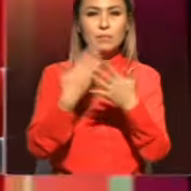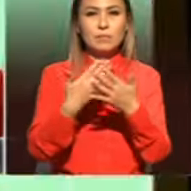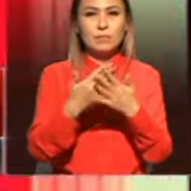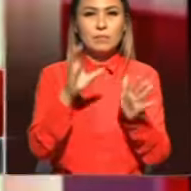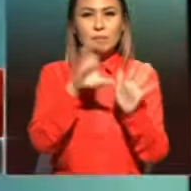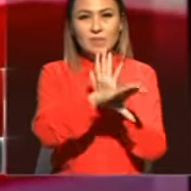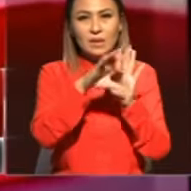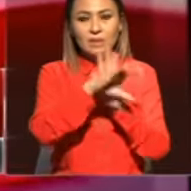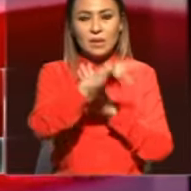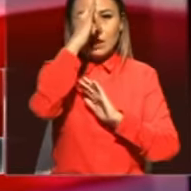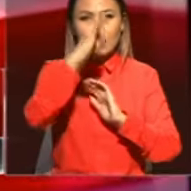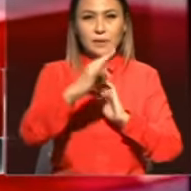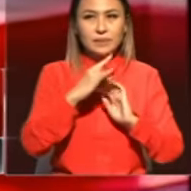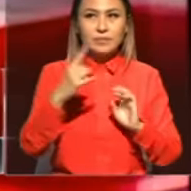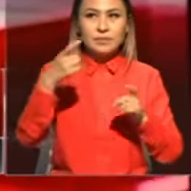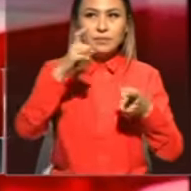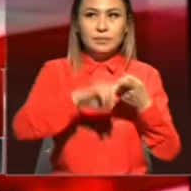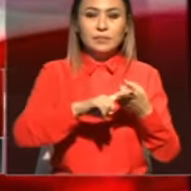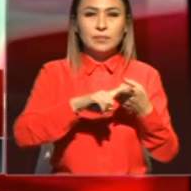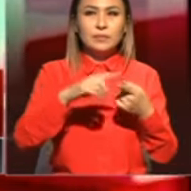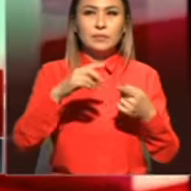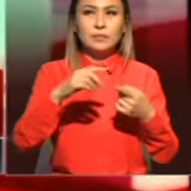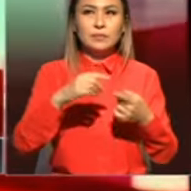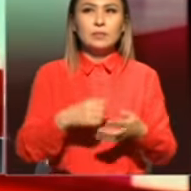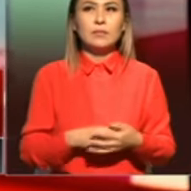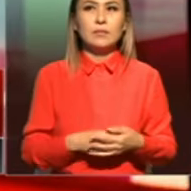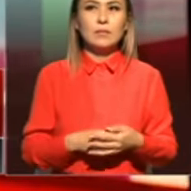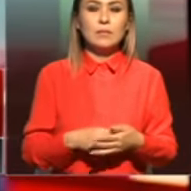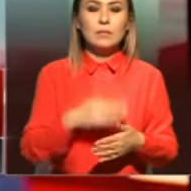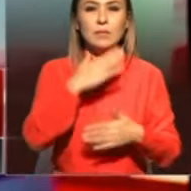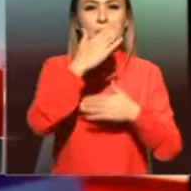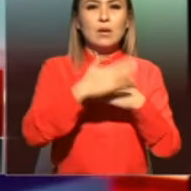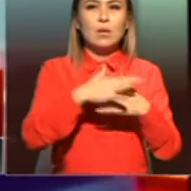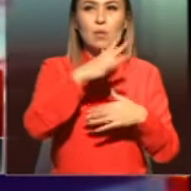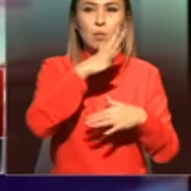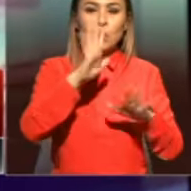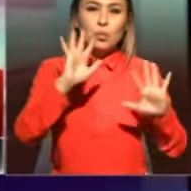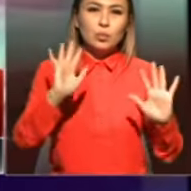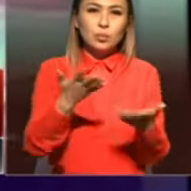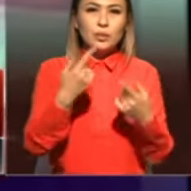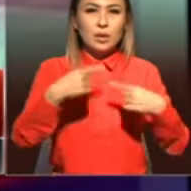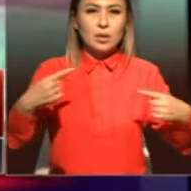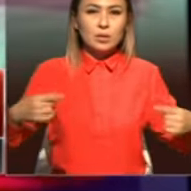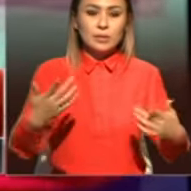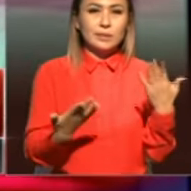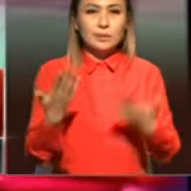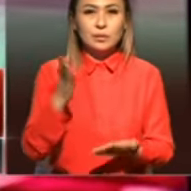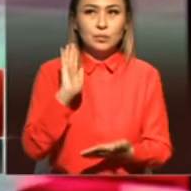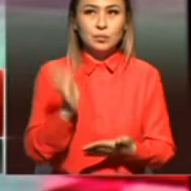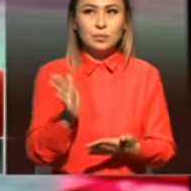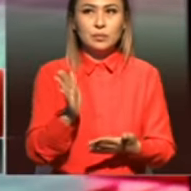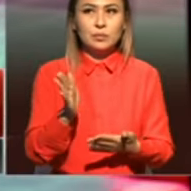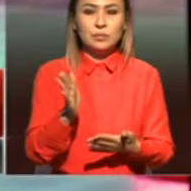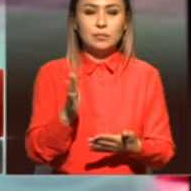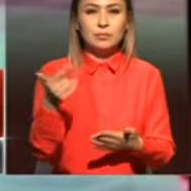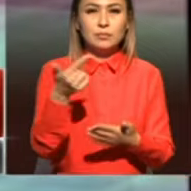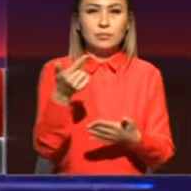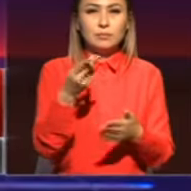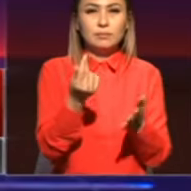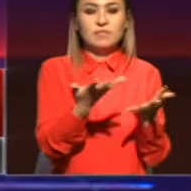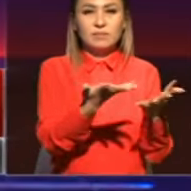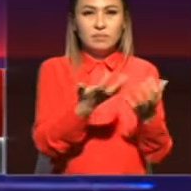кепілде тұрған ақшамыздың көлеміне қарай келеді. Әйтпесе алдағы уақытта бір рейдерлік жағдайлар мен әртүрлі жағдайлар болып қалуы мүмкін ғой, сол кезде ана кепілдегі ақшаны алып